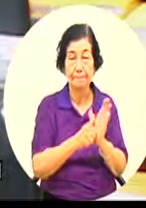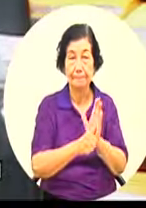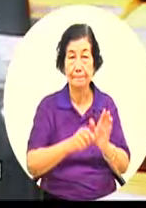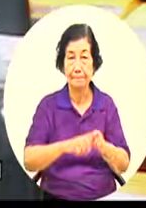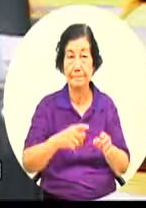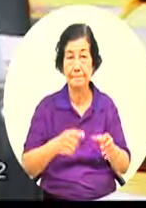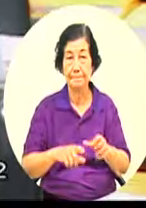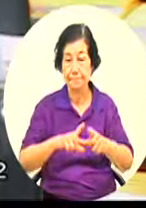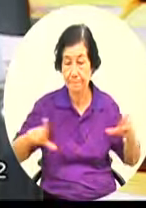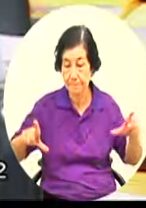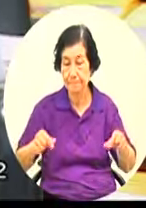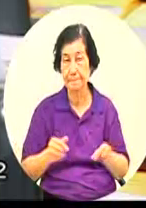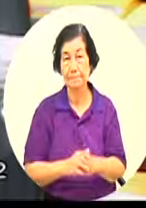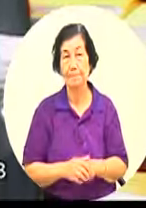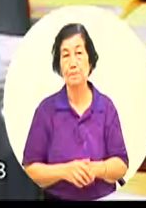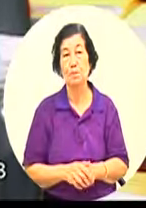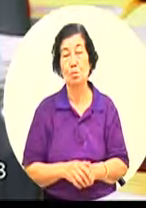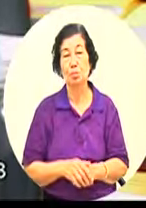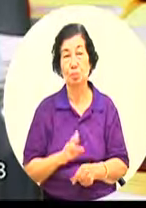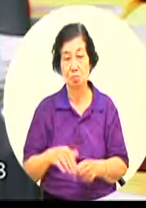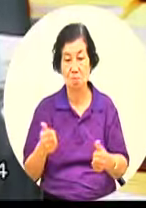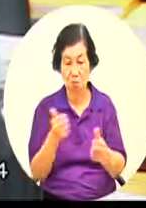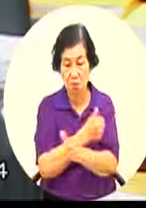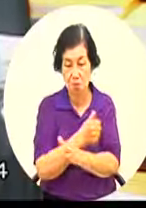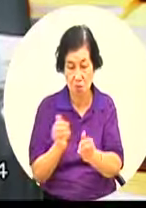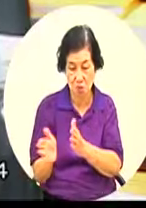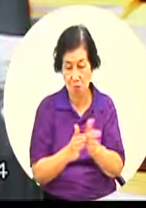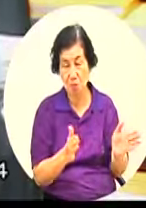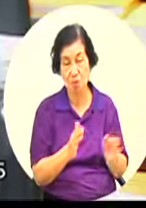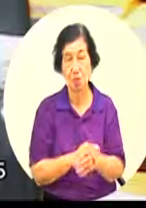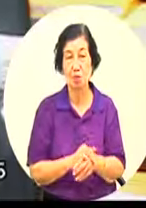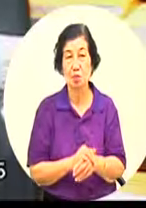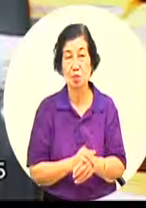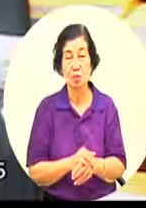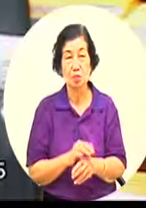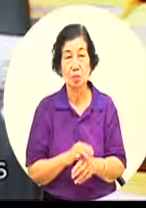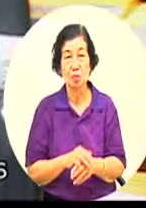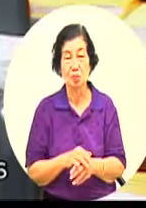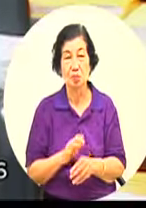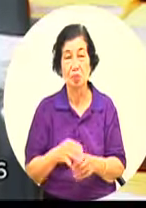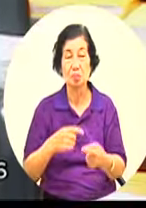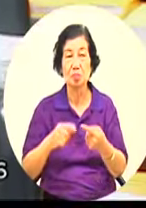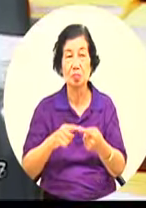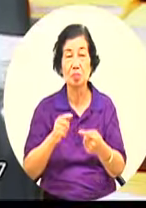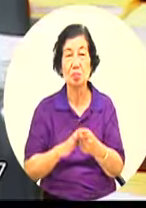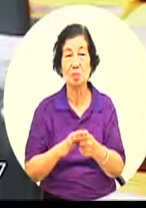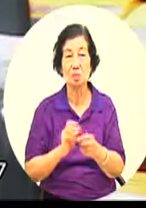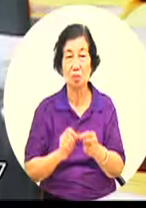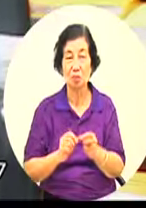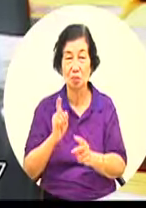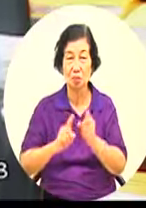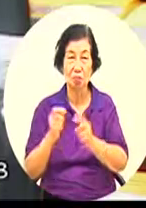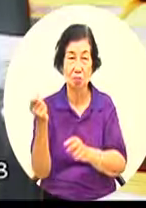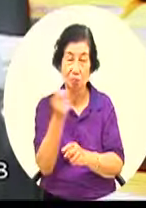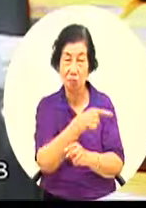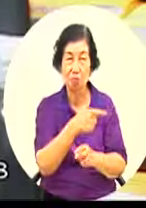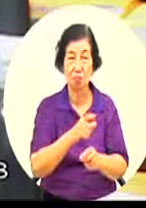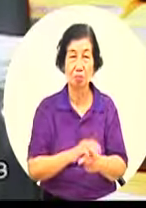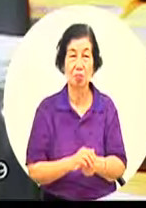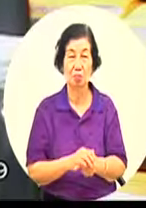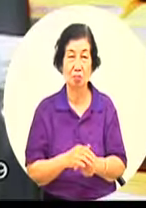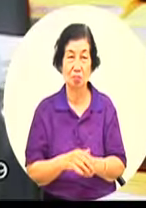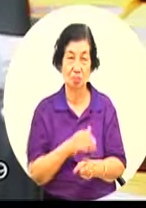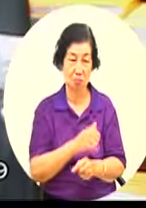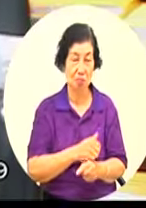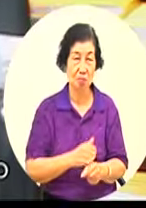局长，虽然你是代理，不过我感觉你应该比林史哲局长做较好哦。我伫家先讲